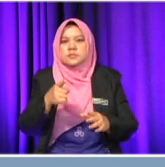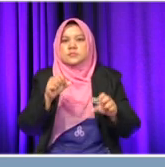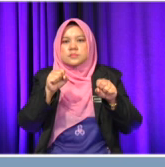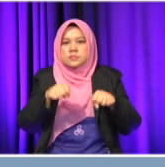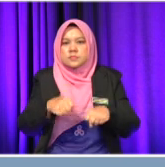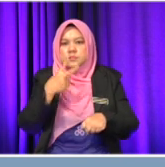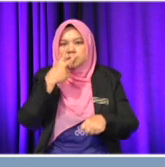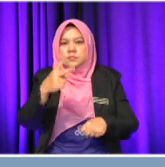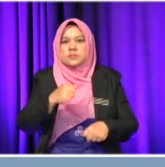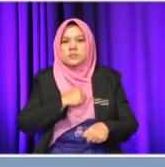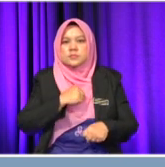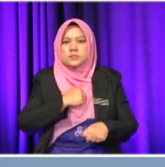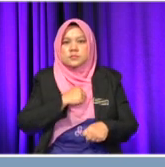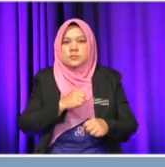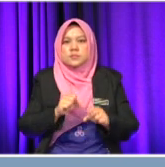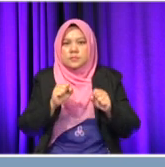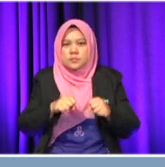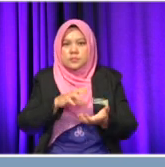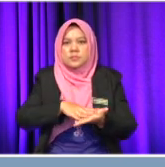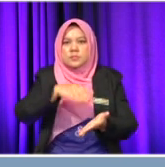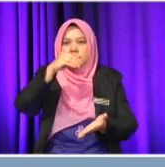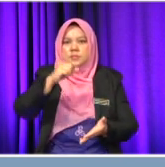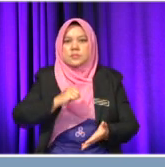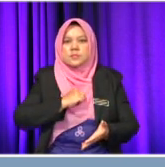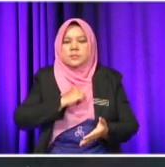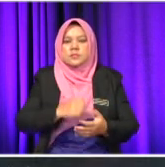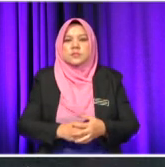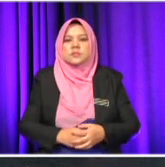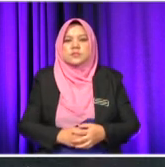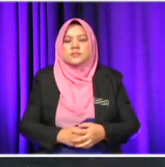tengok sendiri dan kamu boleh pelajari sendiri